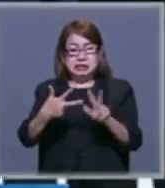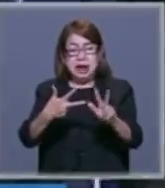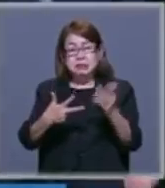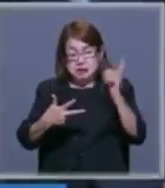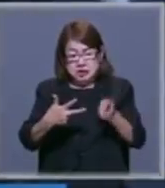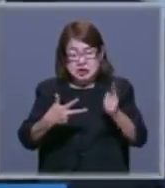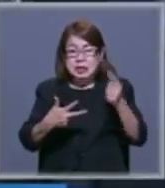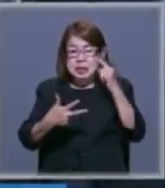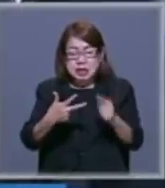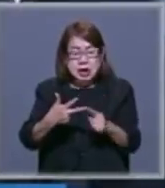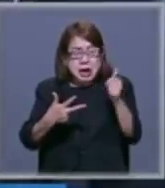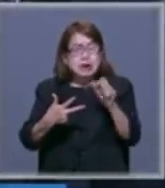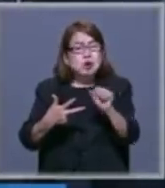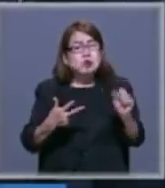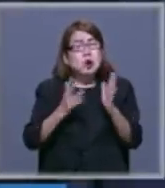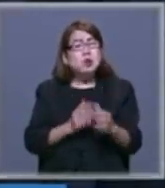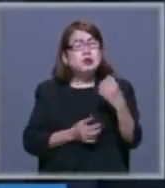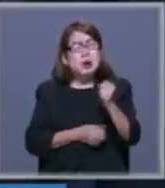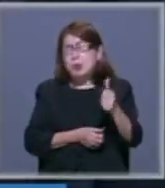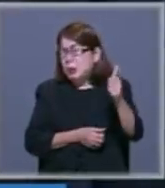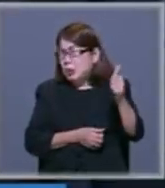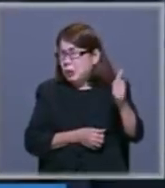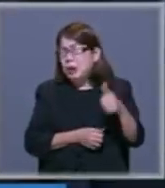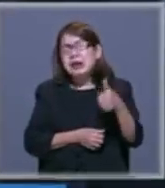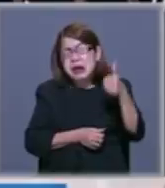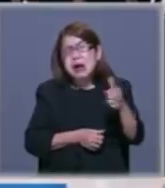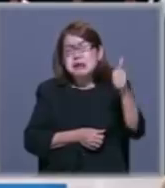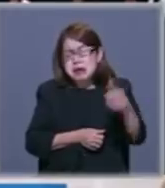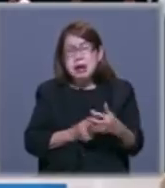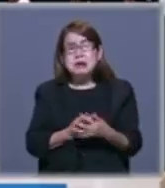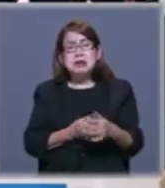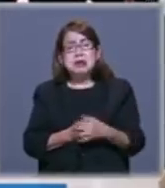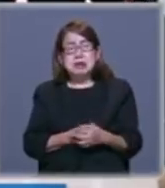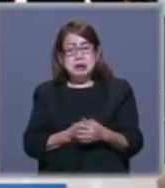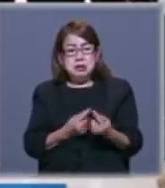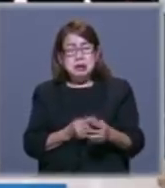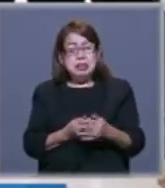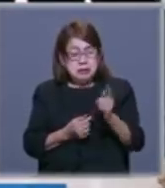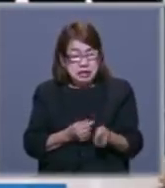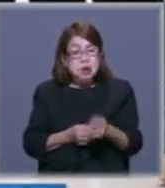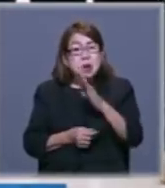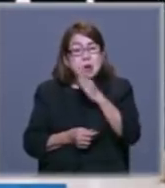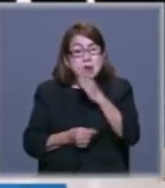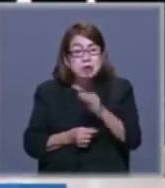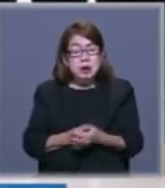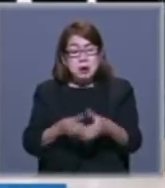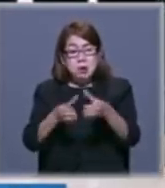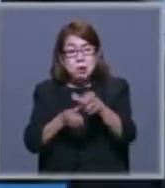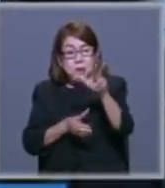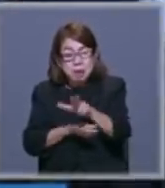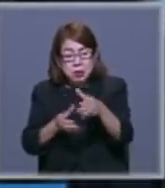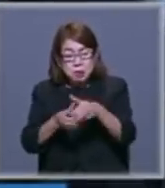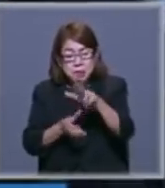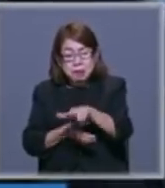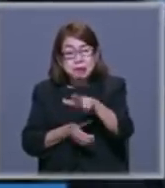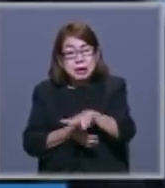าได้10คนก็บุญหรือ20คนก็เหลือเชื่อถ้าคะแนนไทยรักษาชาติในเขตซึ่งไม่มีเพื่อไทยลง100เขตเทให้อ